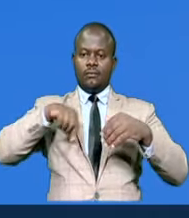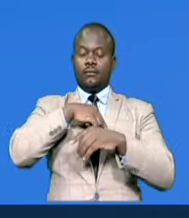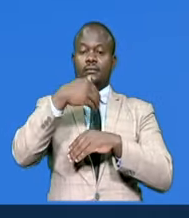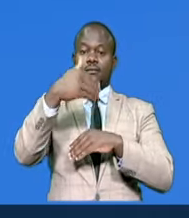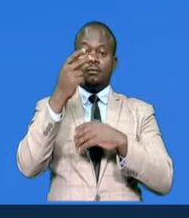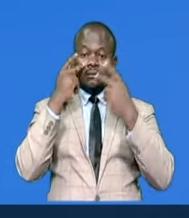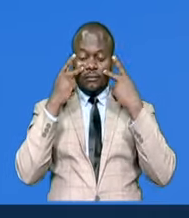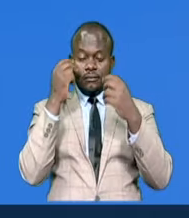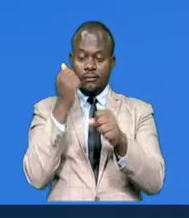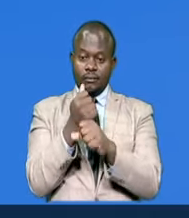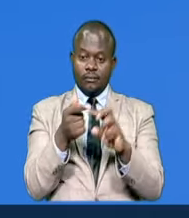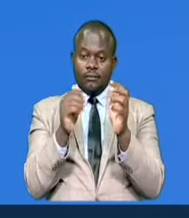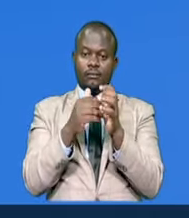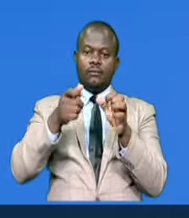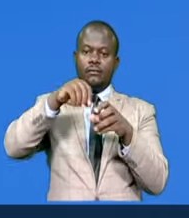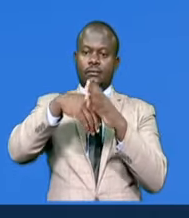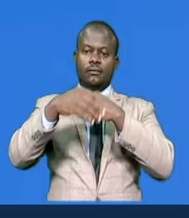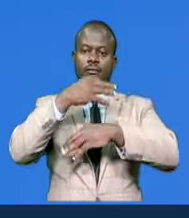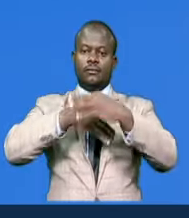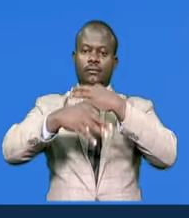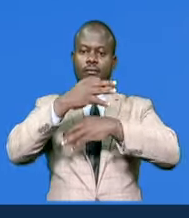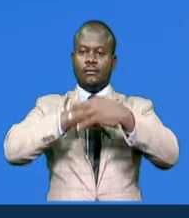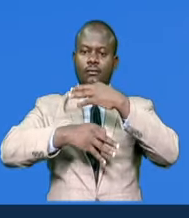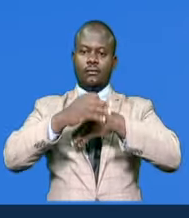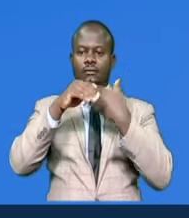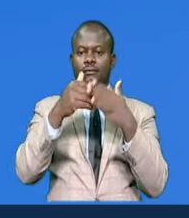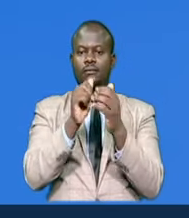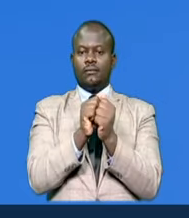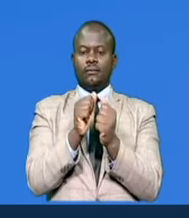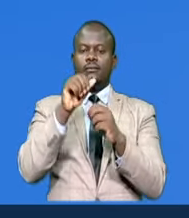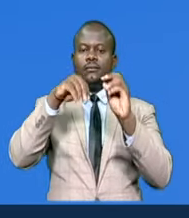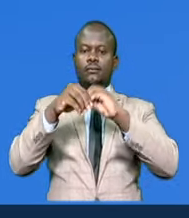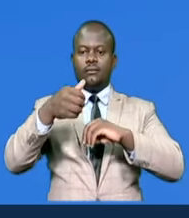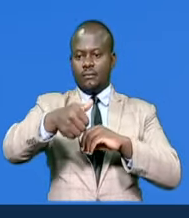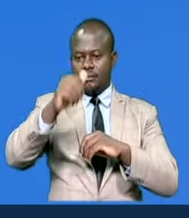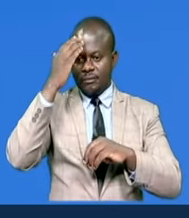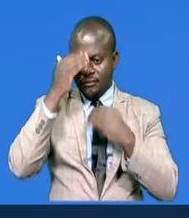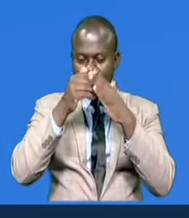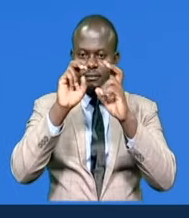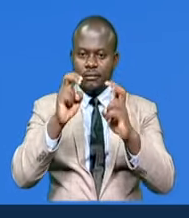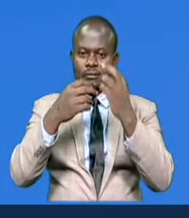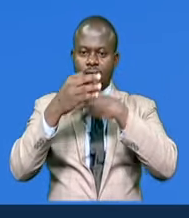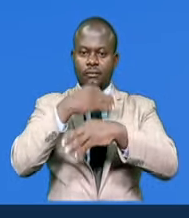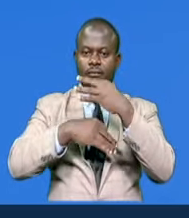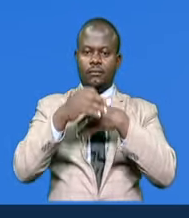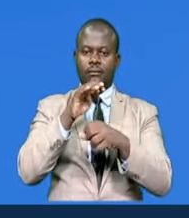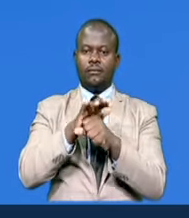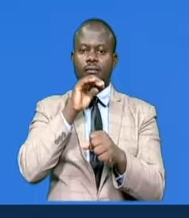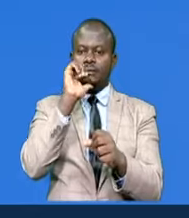akazi. Hakabamo kongera inganda n'umusaruro wazo kuko inganda nyinshi dufite harimo